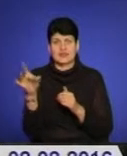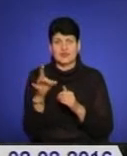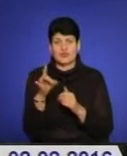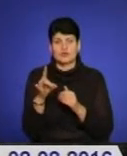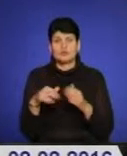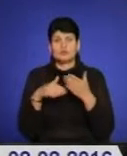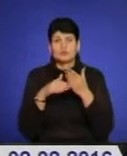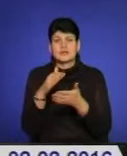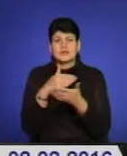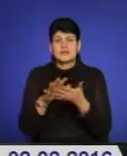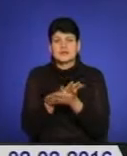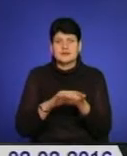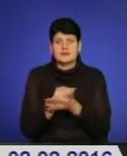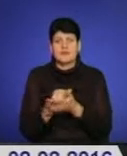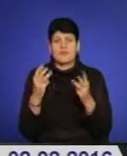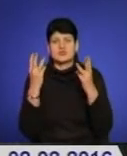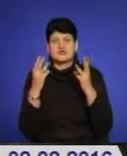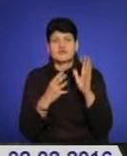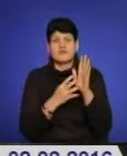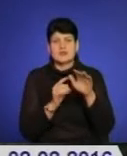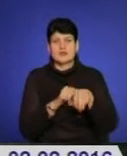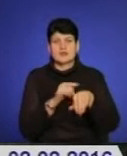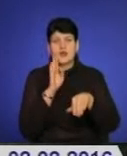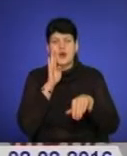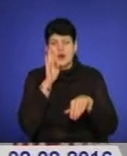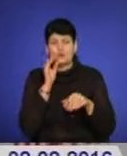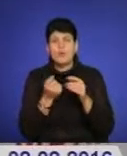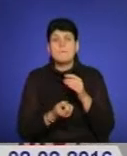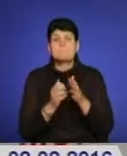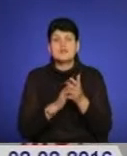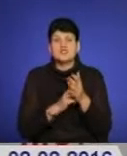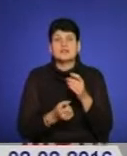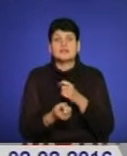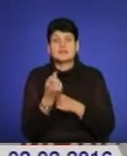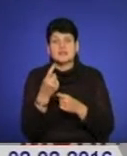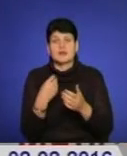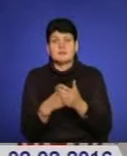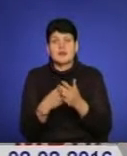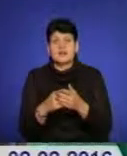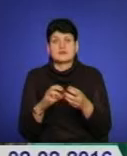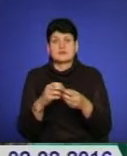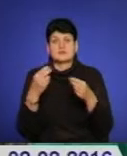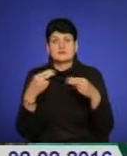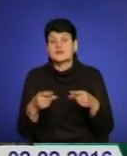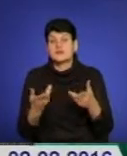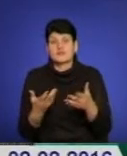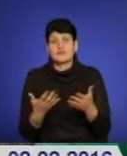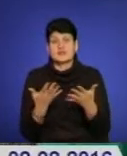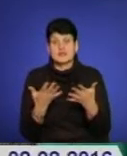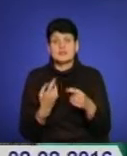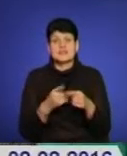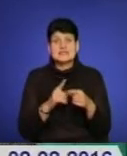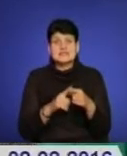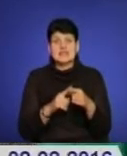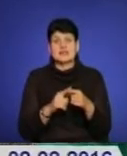Ліквідувати пожежу вдалося о 9 годині ранку. Причина виникнення пожежі та матеріальні збитки встановлюються. У зв'язку з тим, що даний цех не